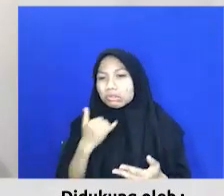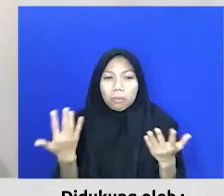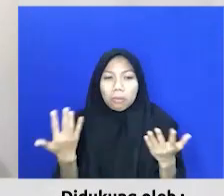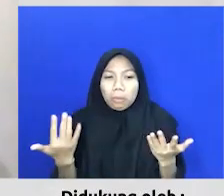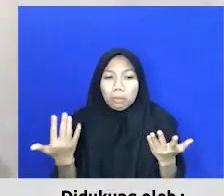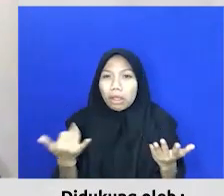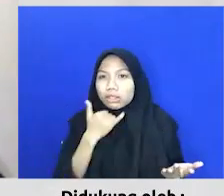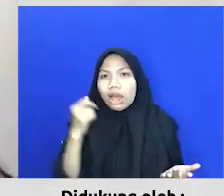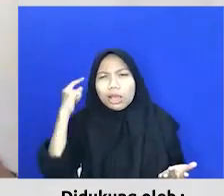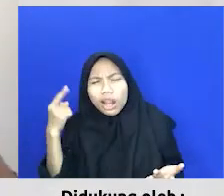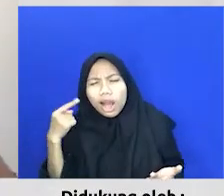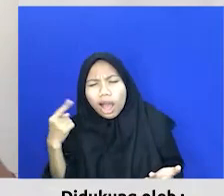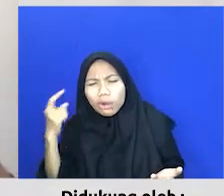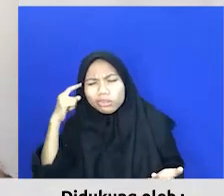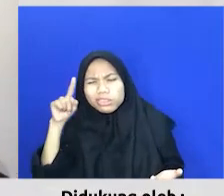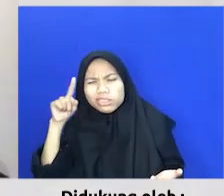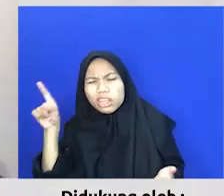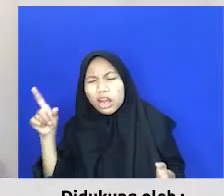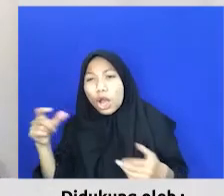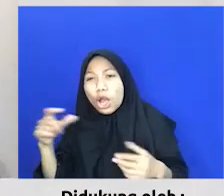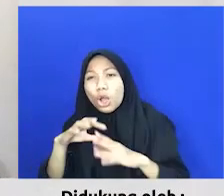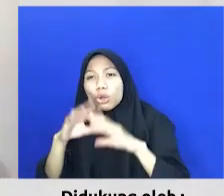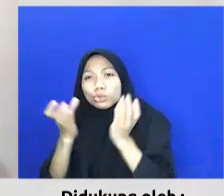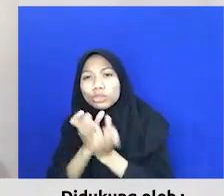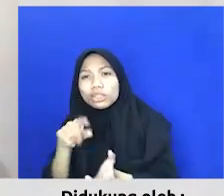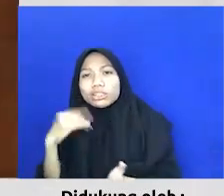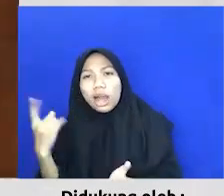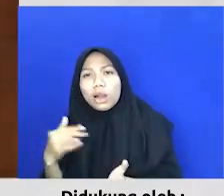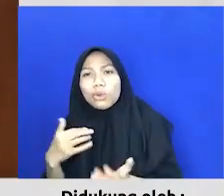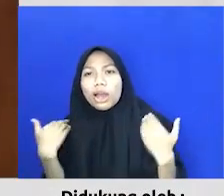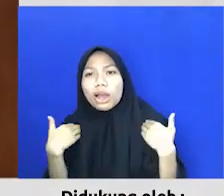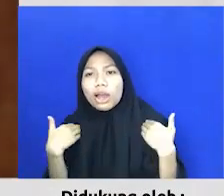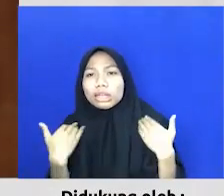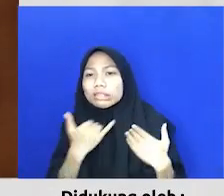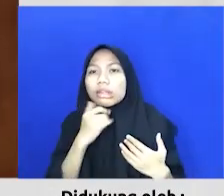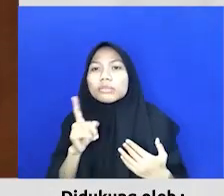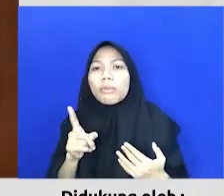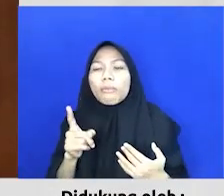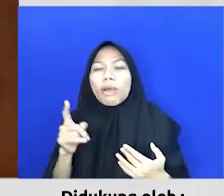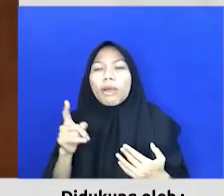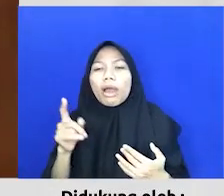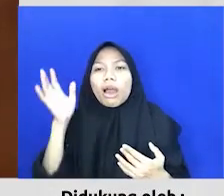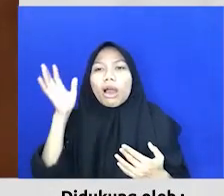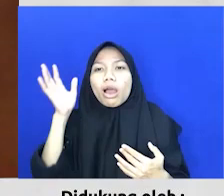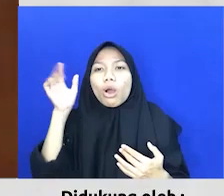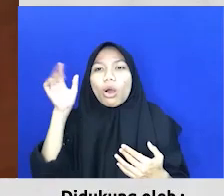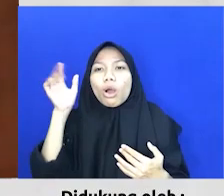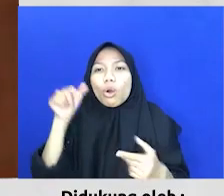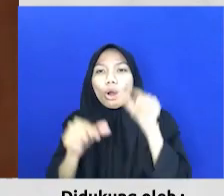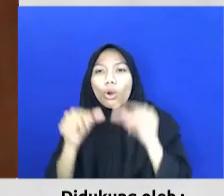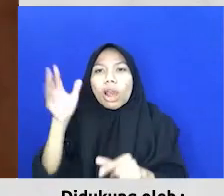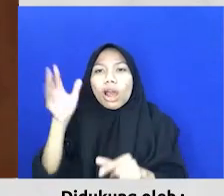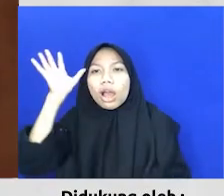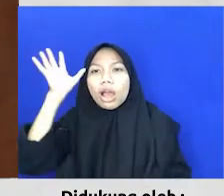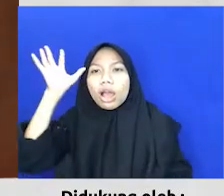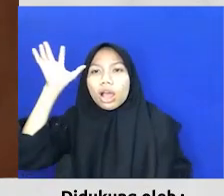kita sebagai orang seni adalah sebetulnya mengusik